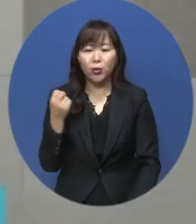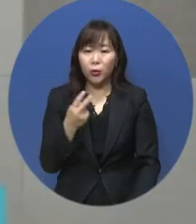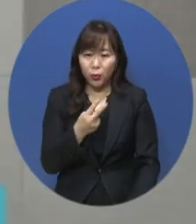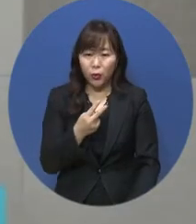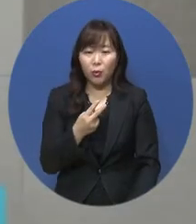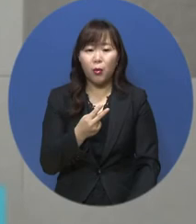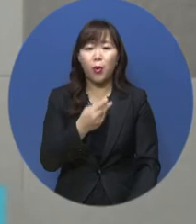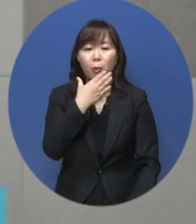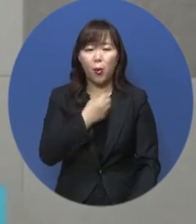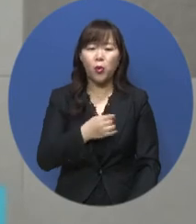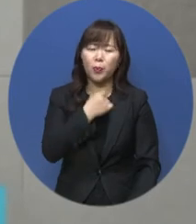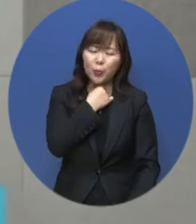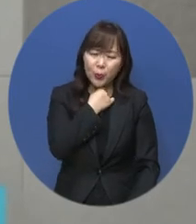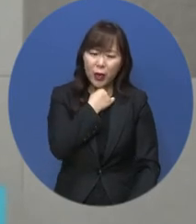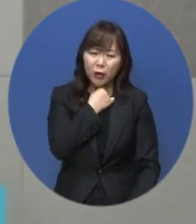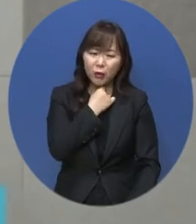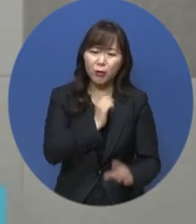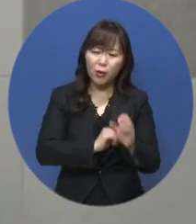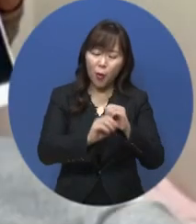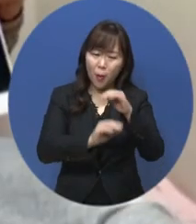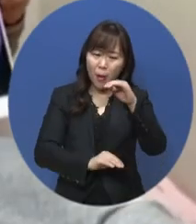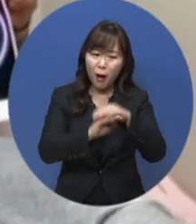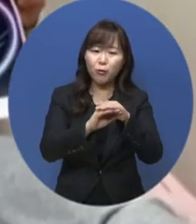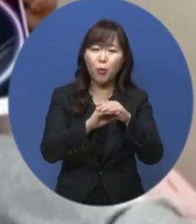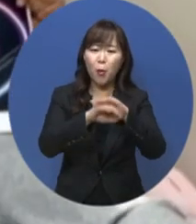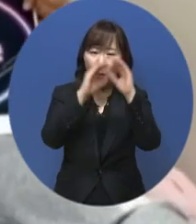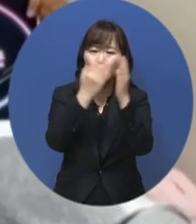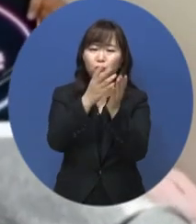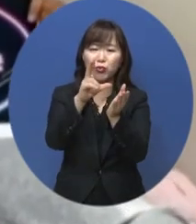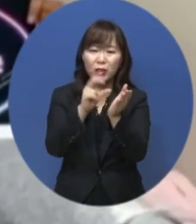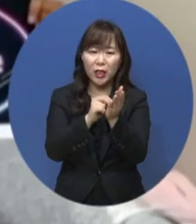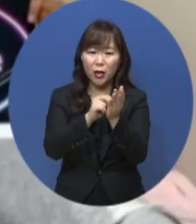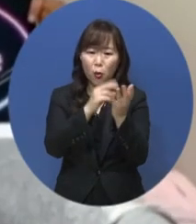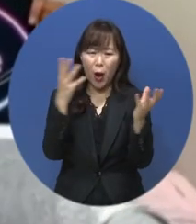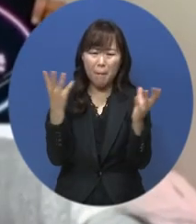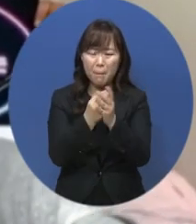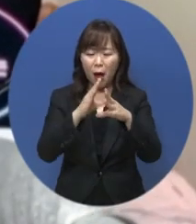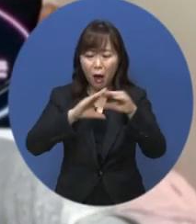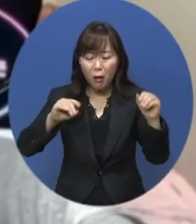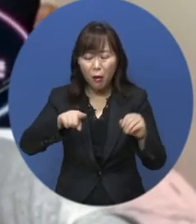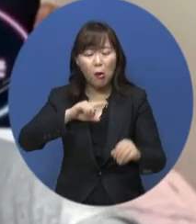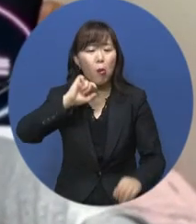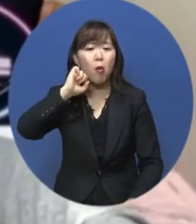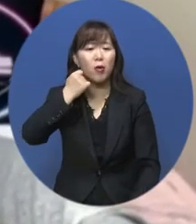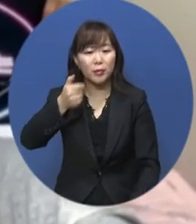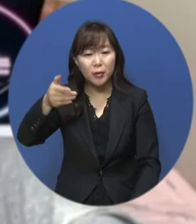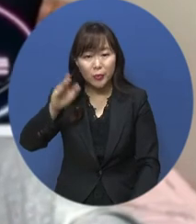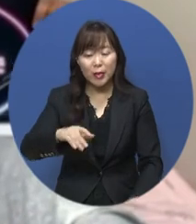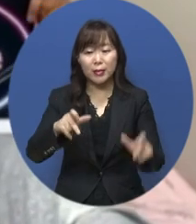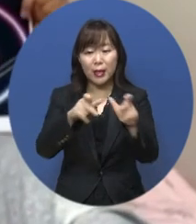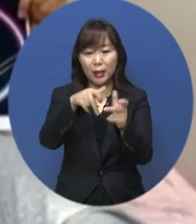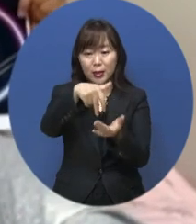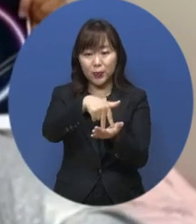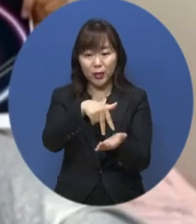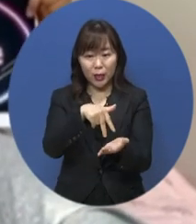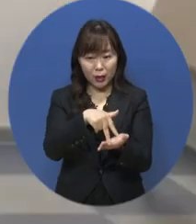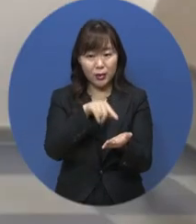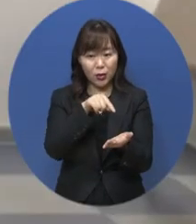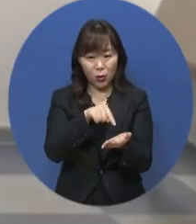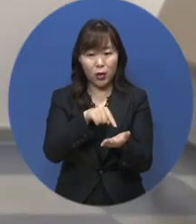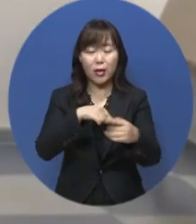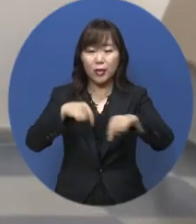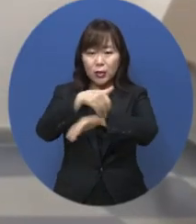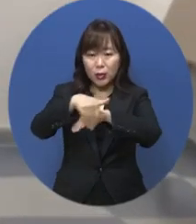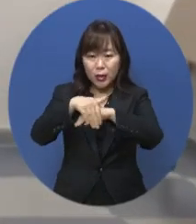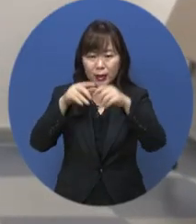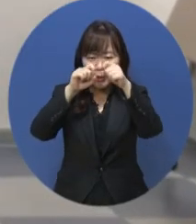그리고 복지 욕구 충족 등 모든 문제를 단번에 해결하기에는 어려움은 있지만 장애인 입장에서